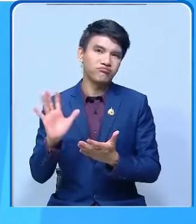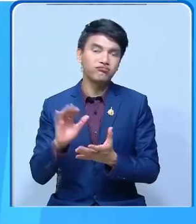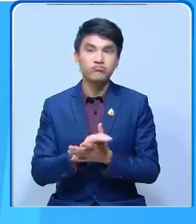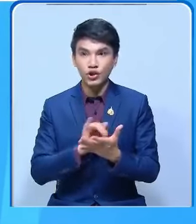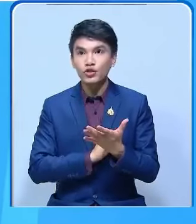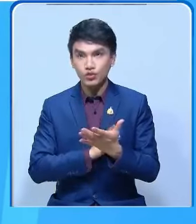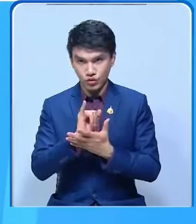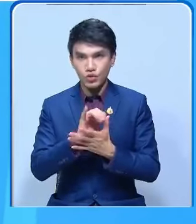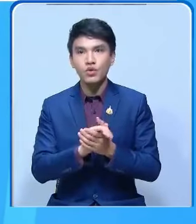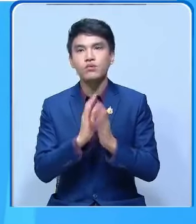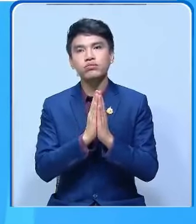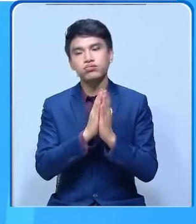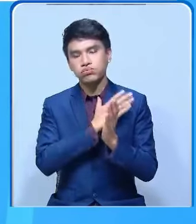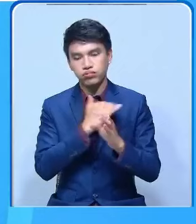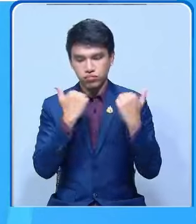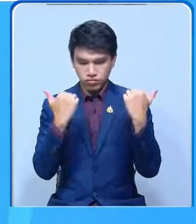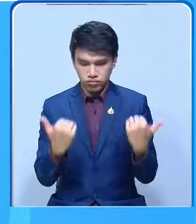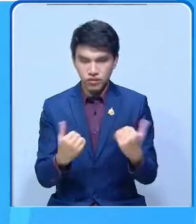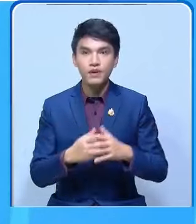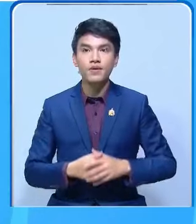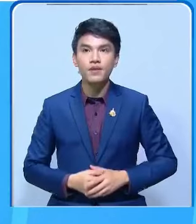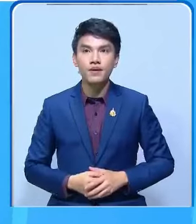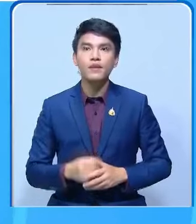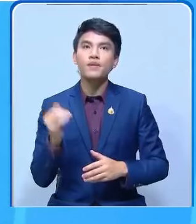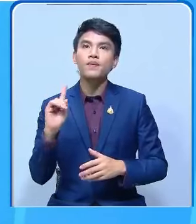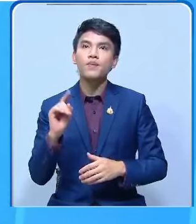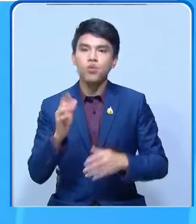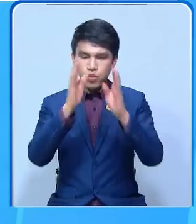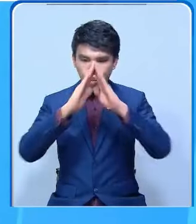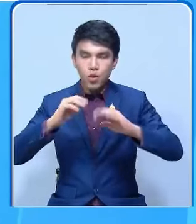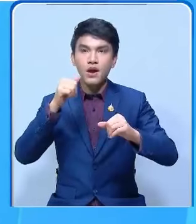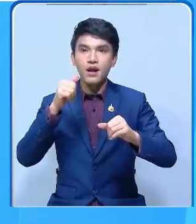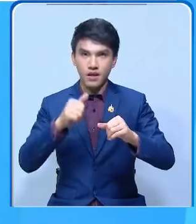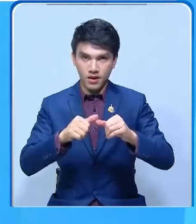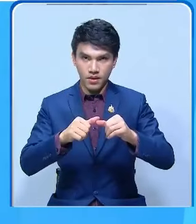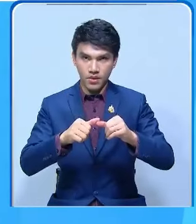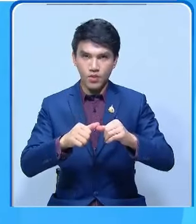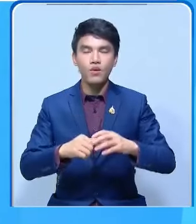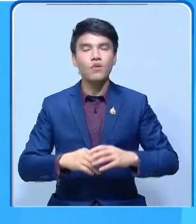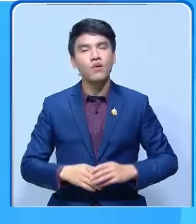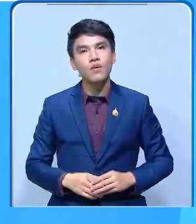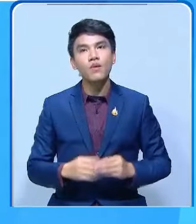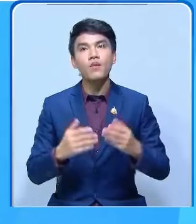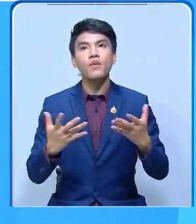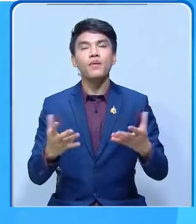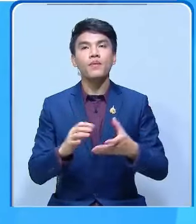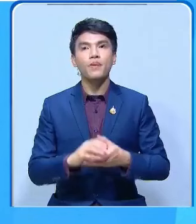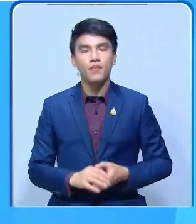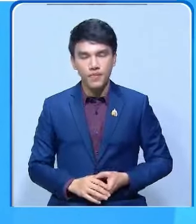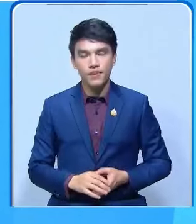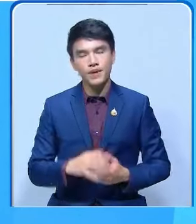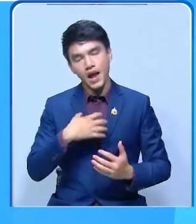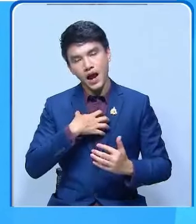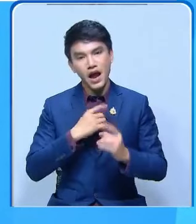หมฮะอันนี้คือพระเนี่ยท่านไปปฏิบัติธรรมไปอยู่ในวัดเนี่ยท่านก็ต้องแบบละทางโลกอ่ะใช่ไหมเต็มที่ท่านก็คุย